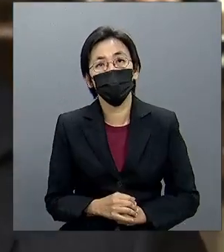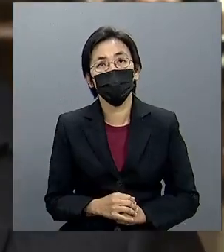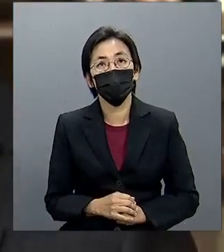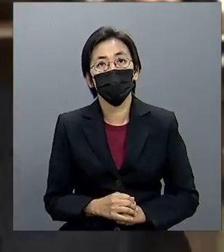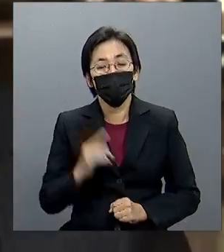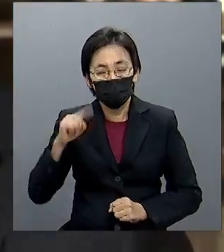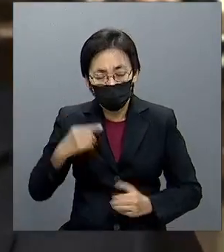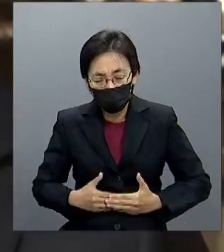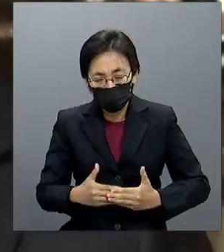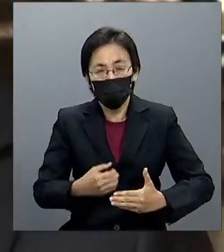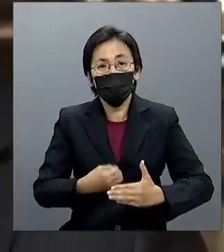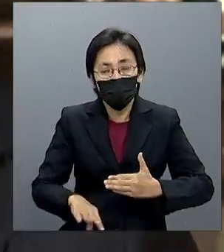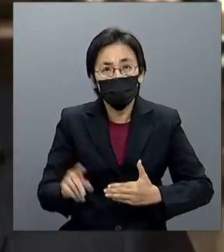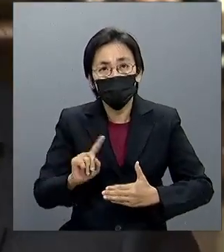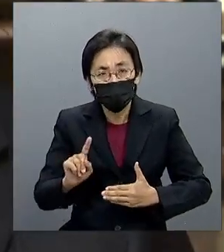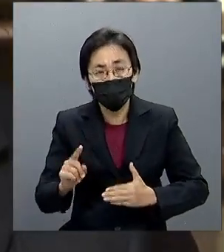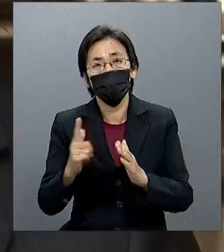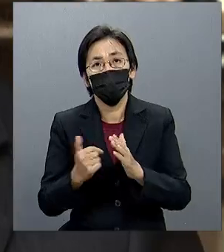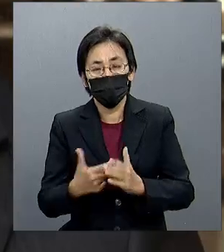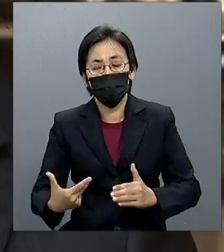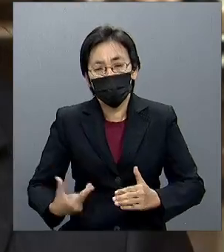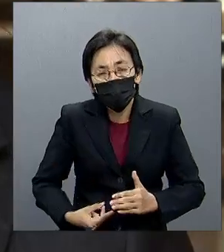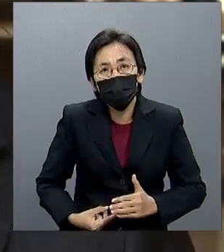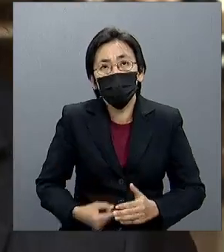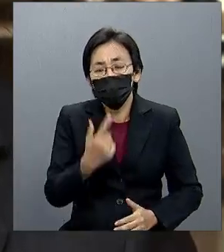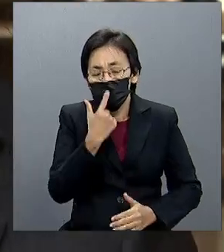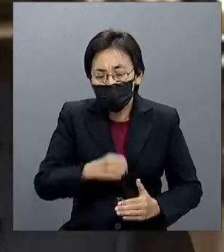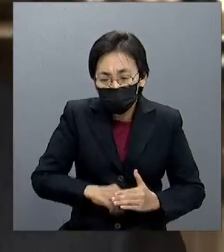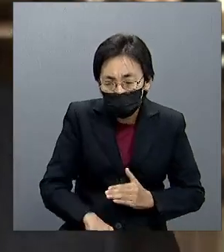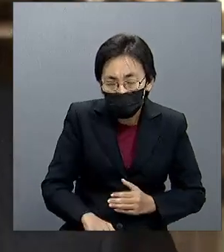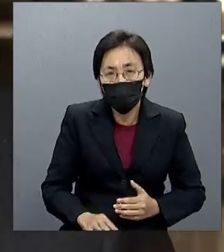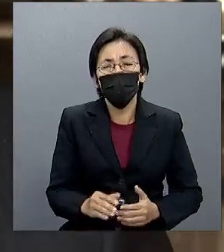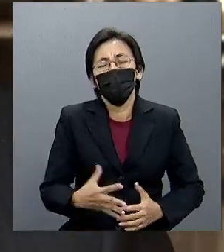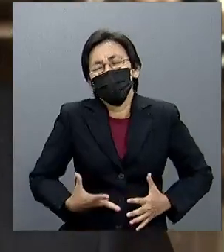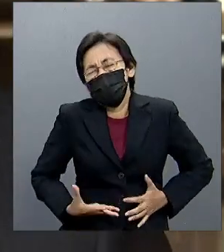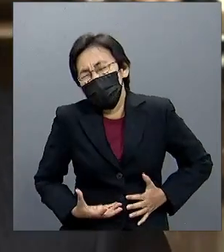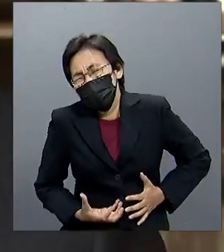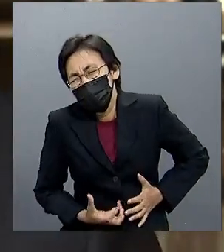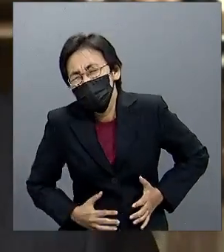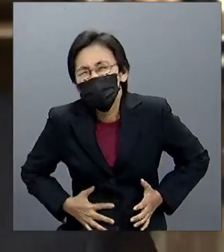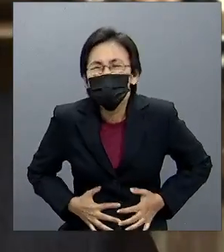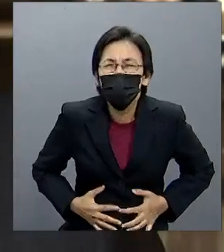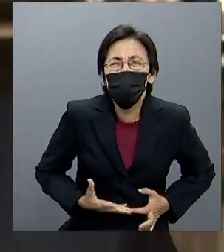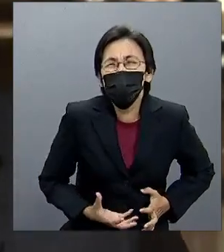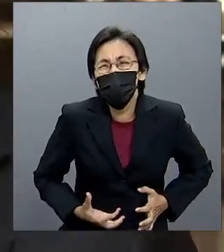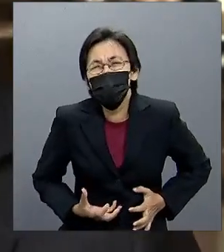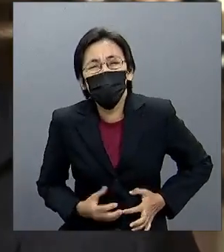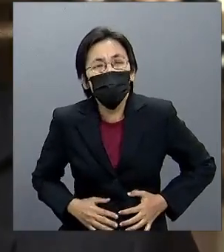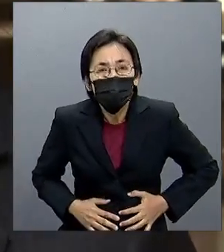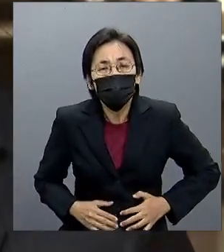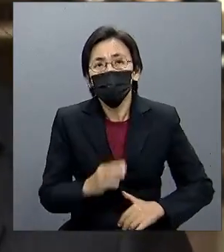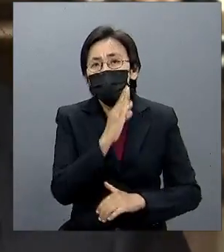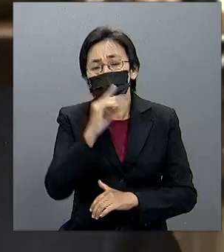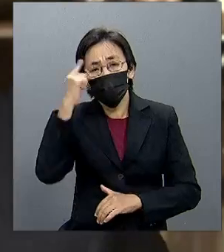ใช้ยามีตกเลือดและก็มีปวดท้องค่ะดังนั้นหญิงใดทำให้ตนเองแท้งลูกและไม่รู้ว่าตัวเองมีโรคอะไรเช่นมีโร